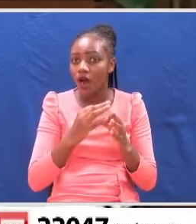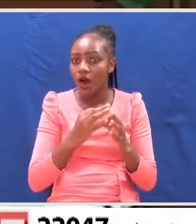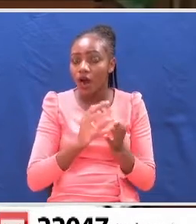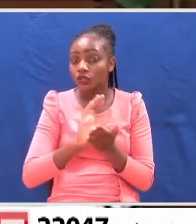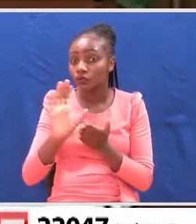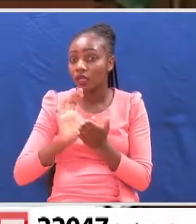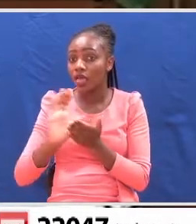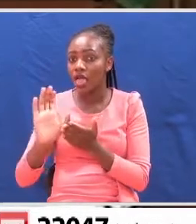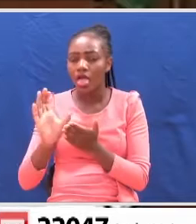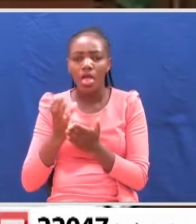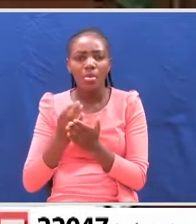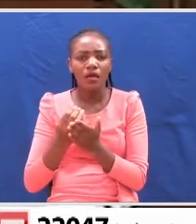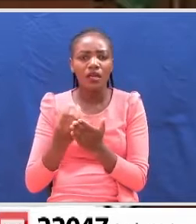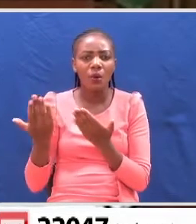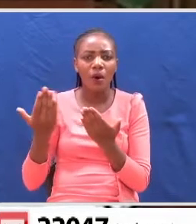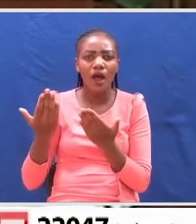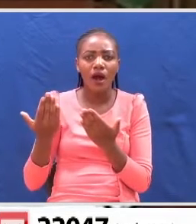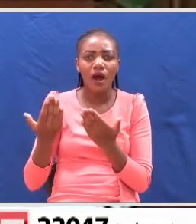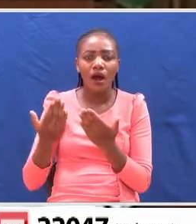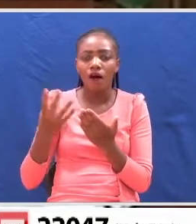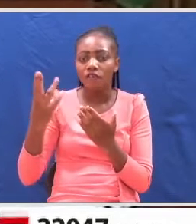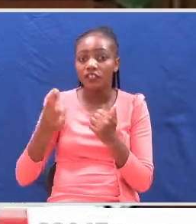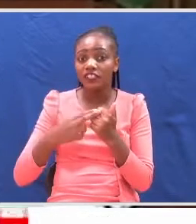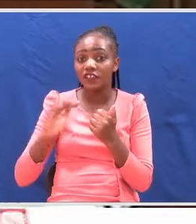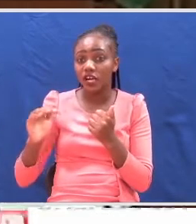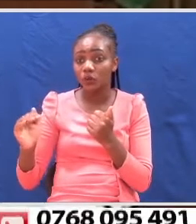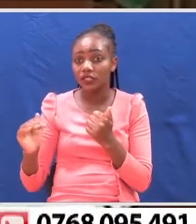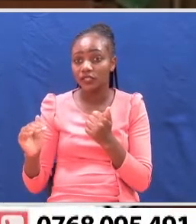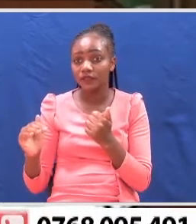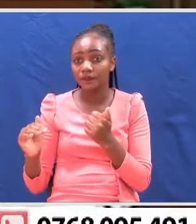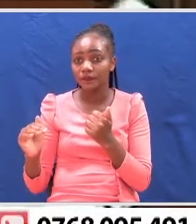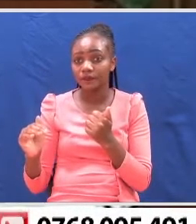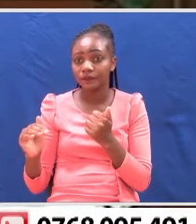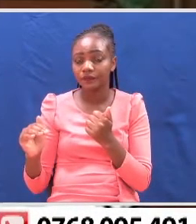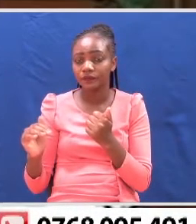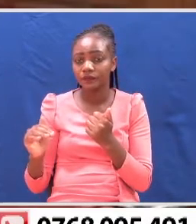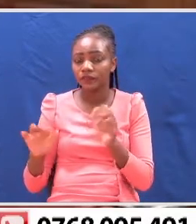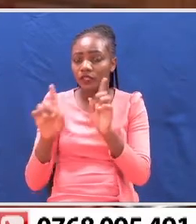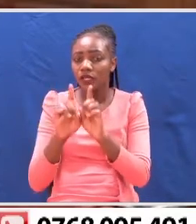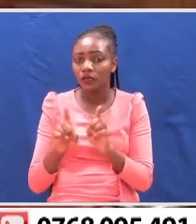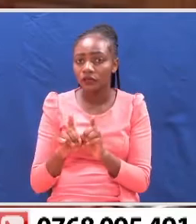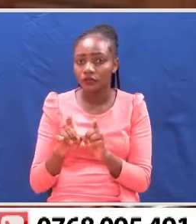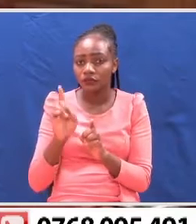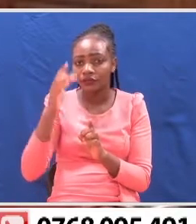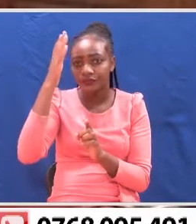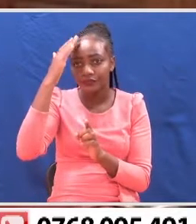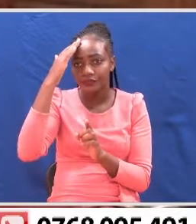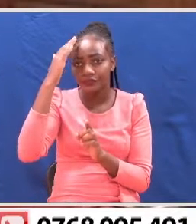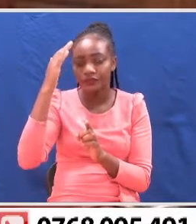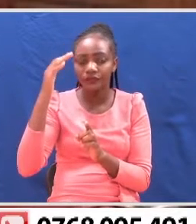za usawa ile natakana kwenda katika counties. Kumbuka kwamba kuna formula ambayo ilikuwa imeletwa